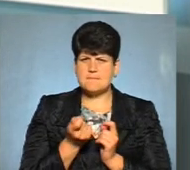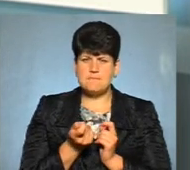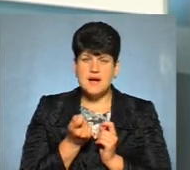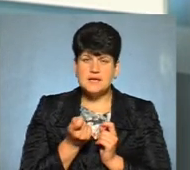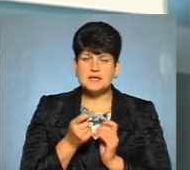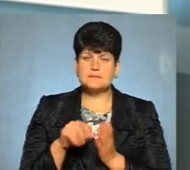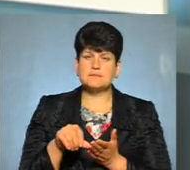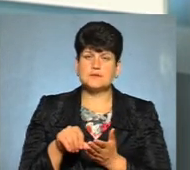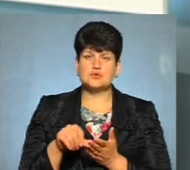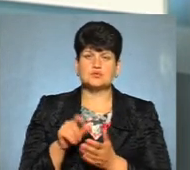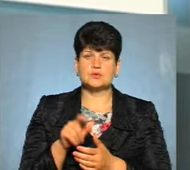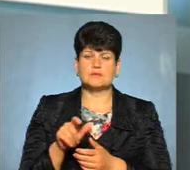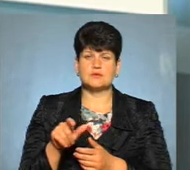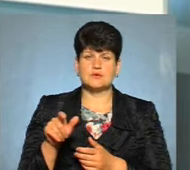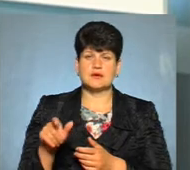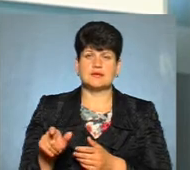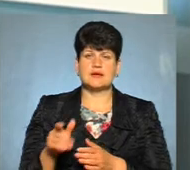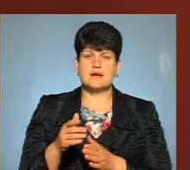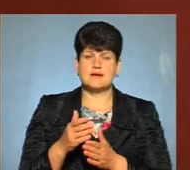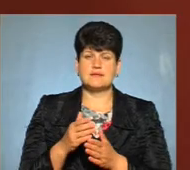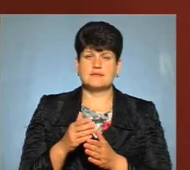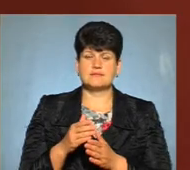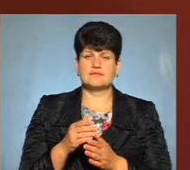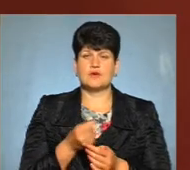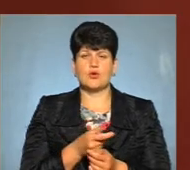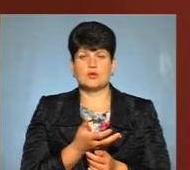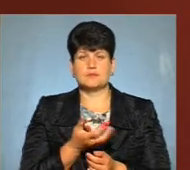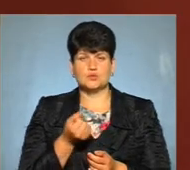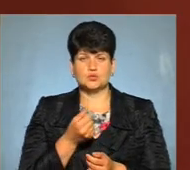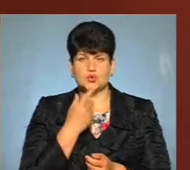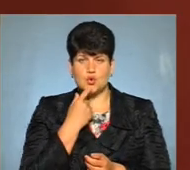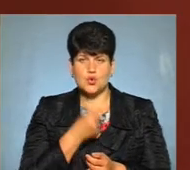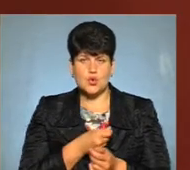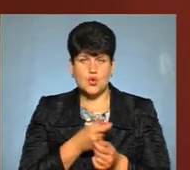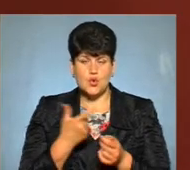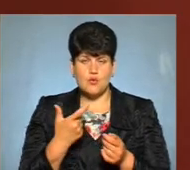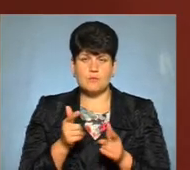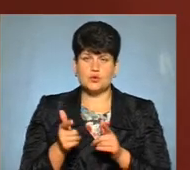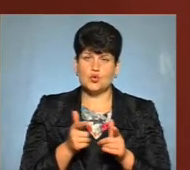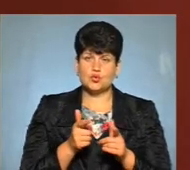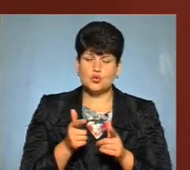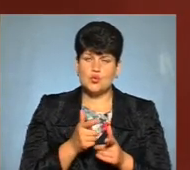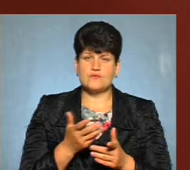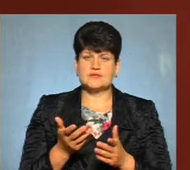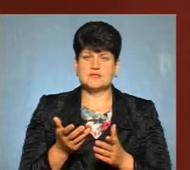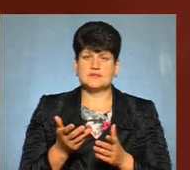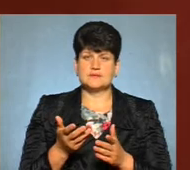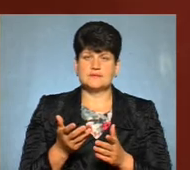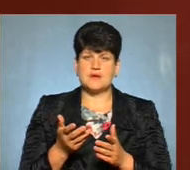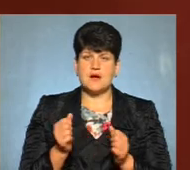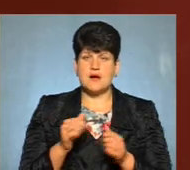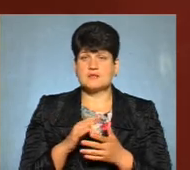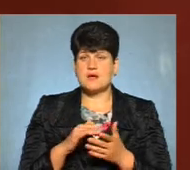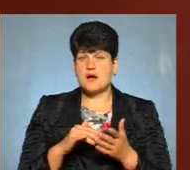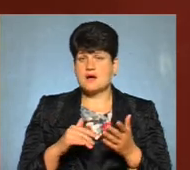Присутність фахівців на етапі відбору крові, підготовці, так званому розкапуванню. А далі